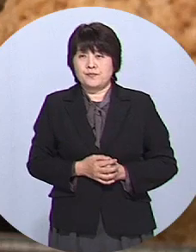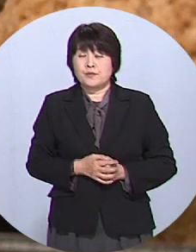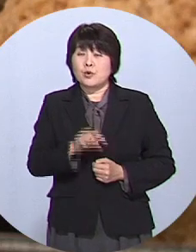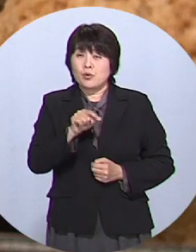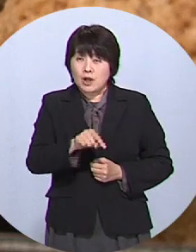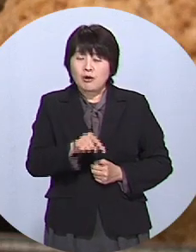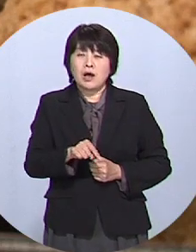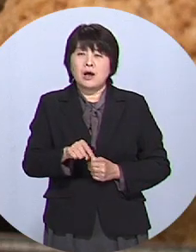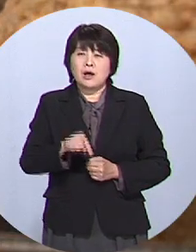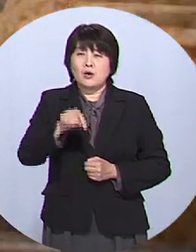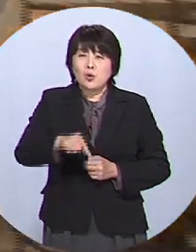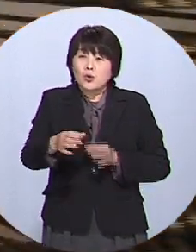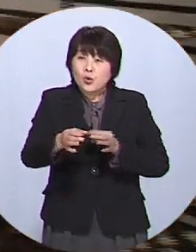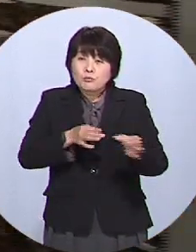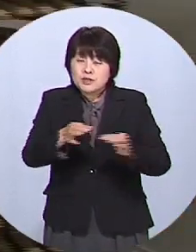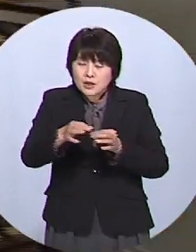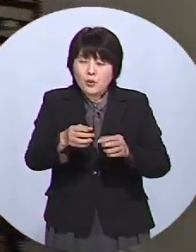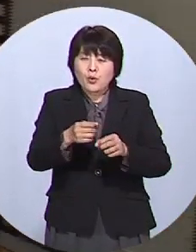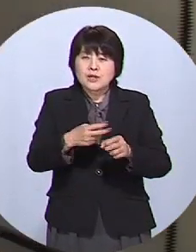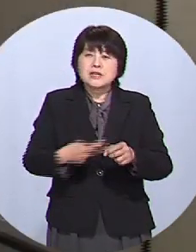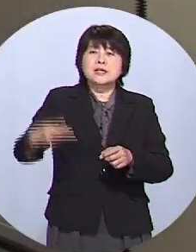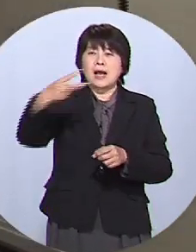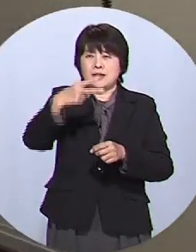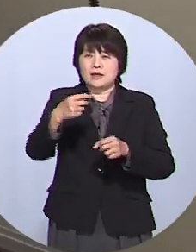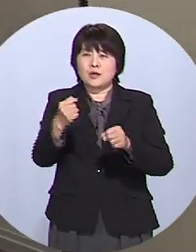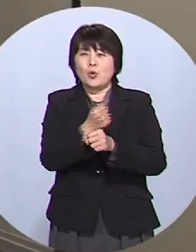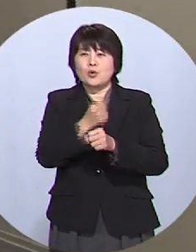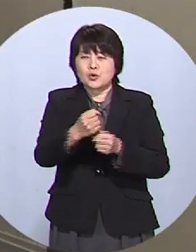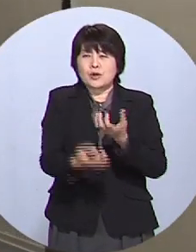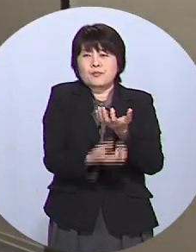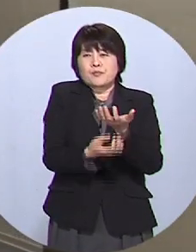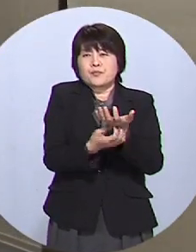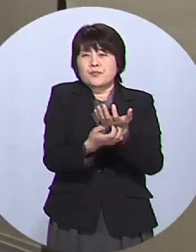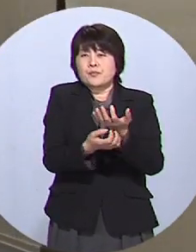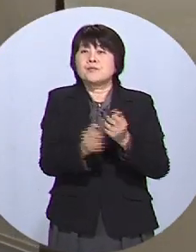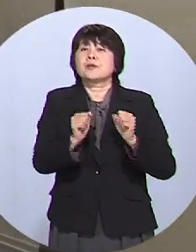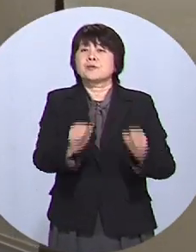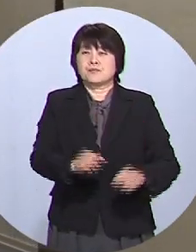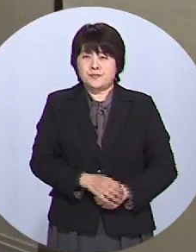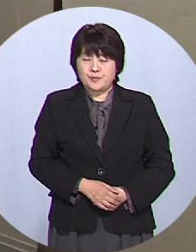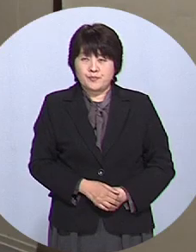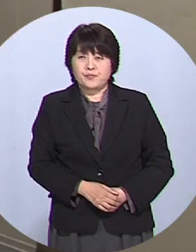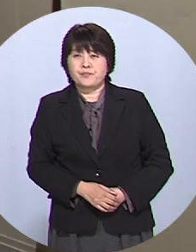花園フォレスト2階にある工場で焼いているんです。